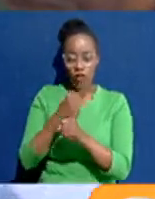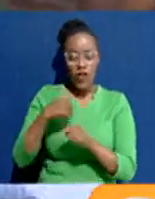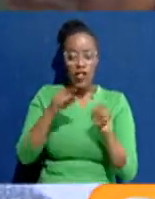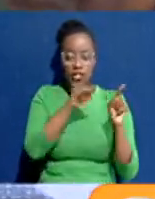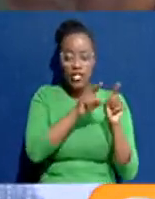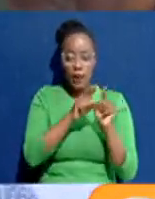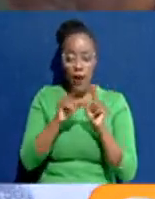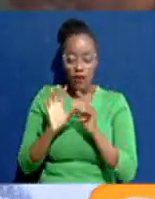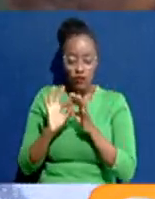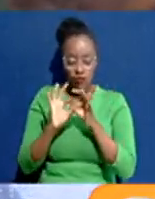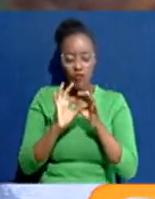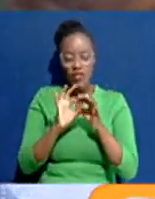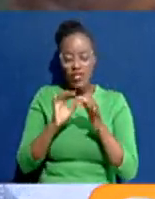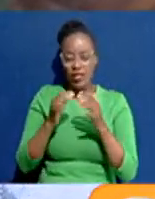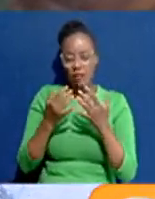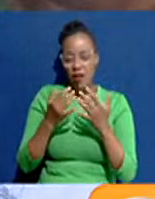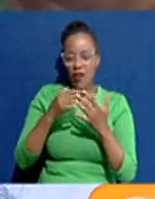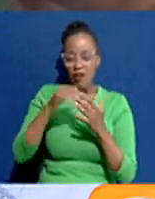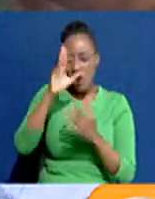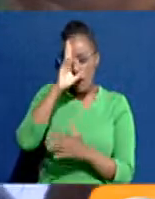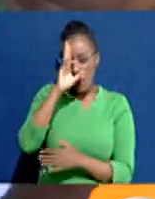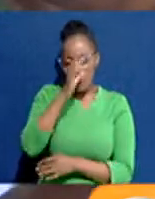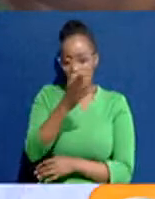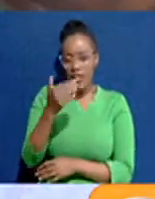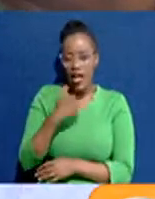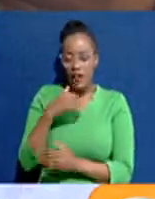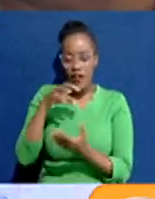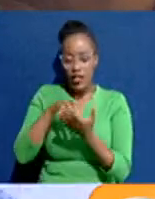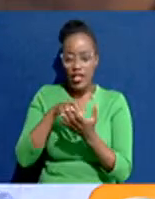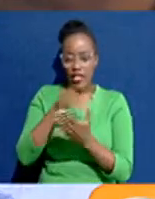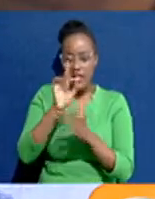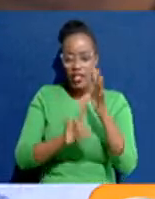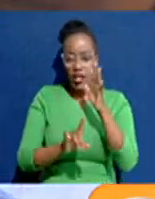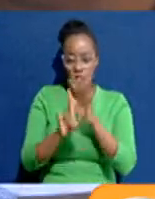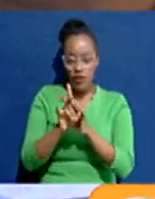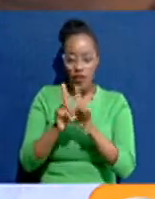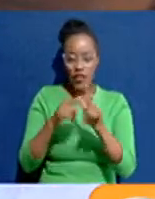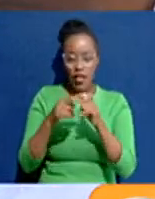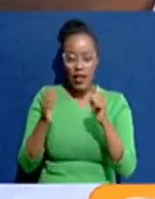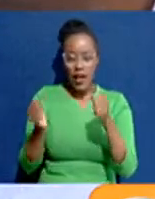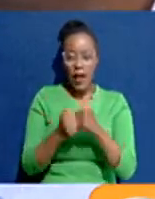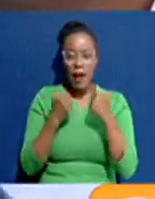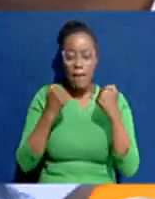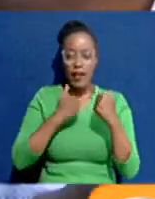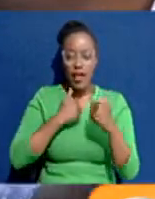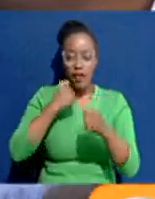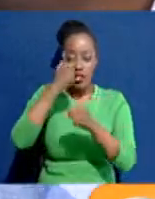na uniformed officers ambao, for example, kesi kama hii wakati inatendeka, hata kama ni usiku,